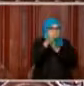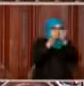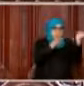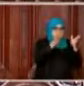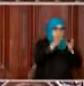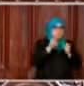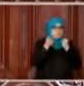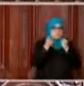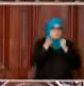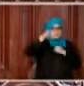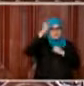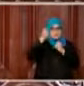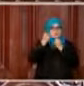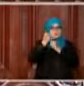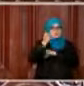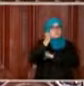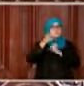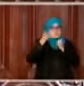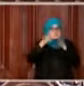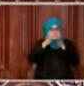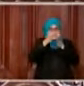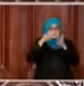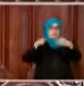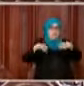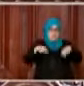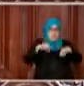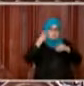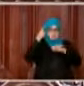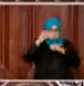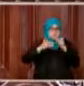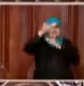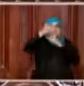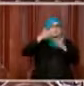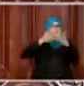وأقوى لتجاوز كل الأزمات.